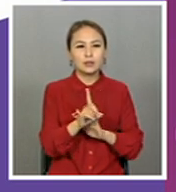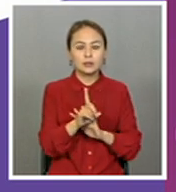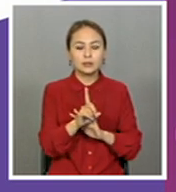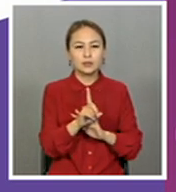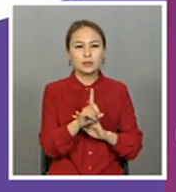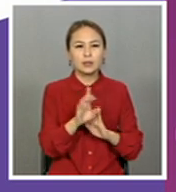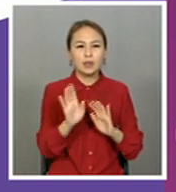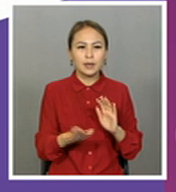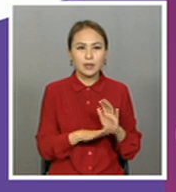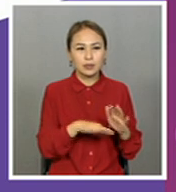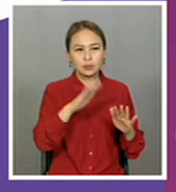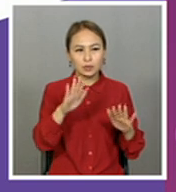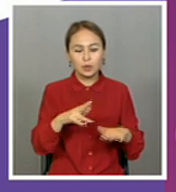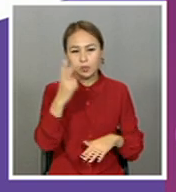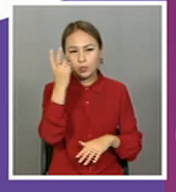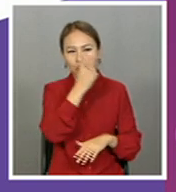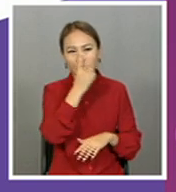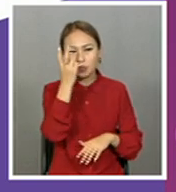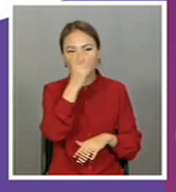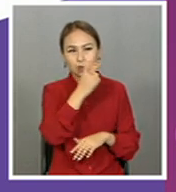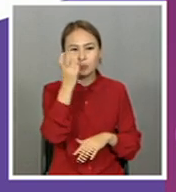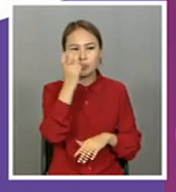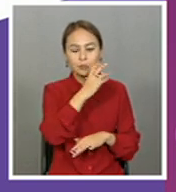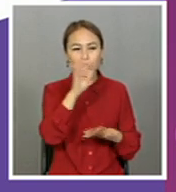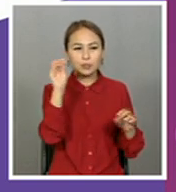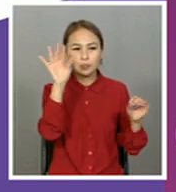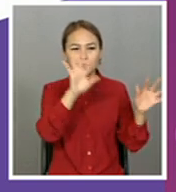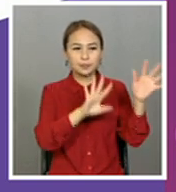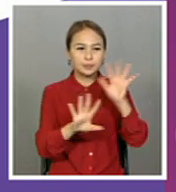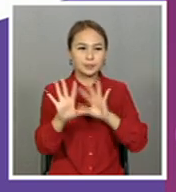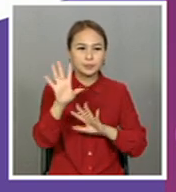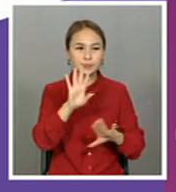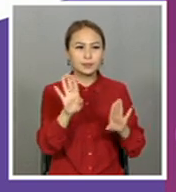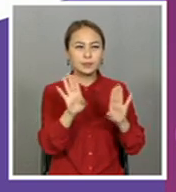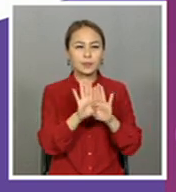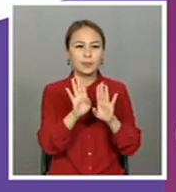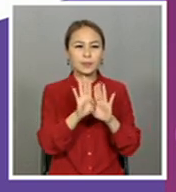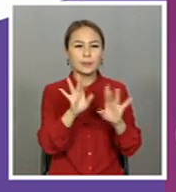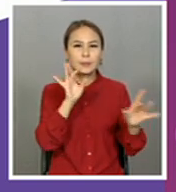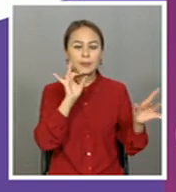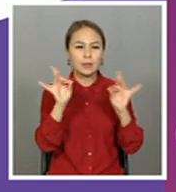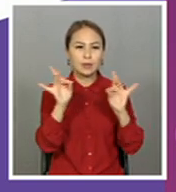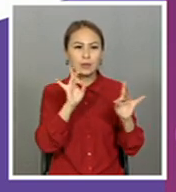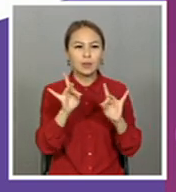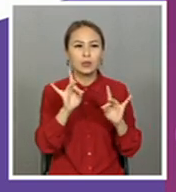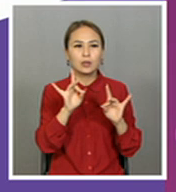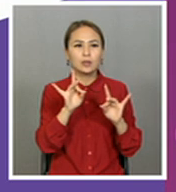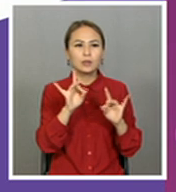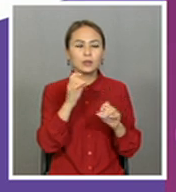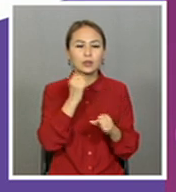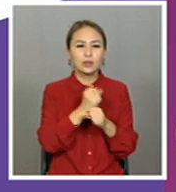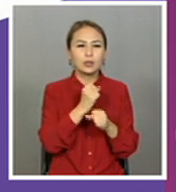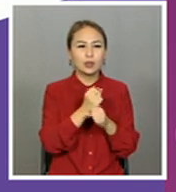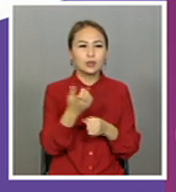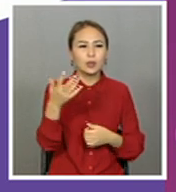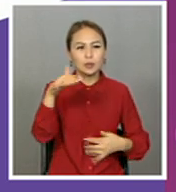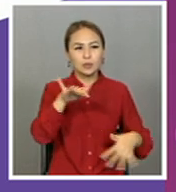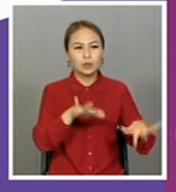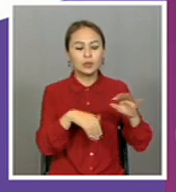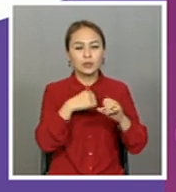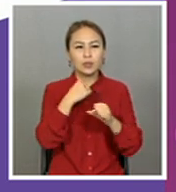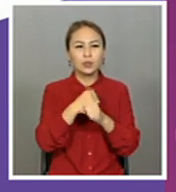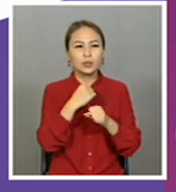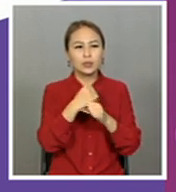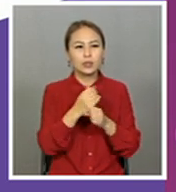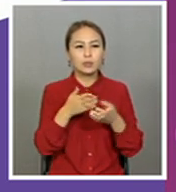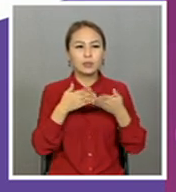аяғының асты көрінбейтін соқыр тұманда да, сұрапыл дауылдарда буырқанған таудай